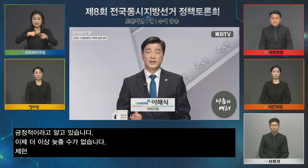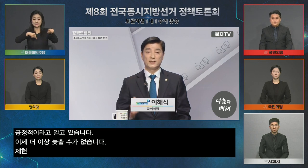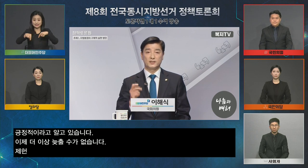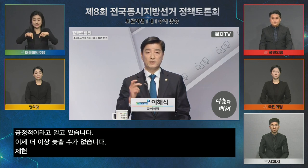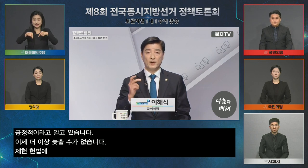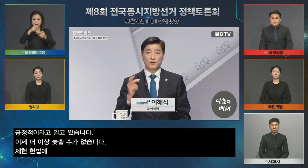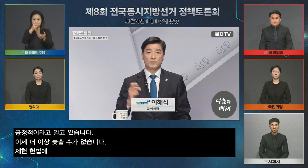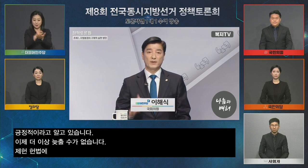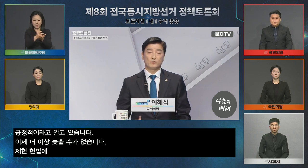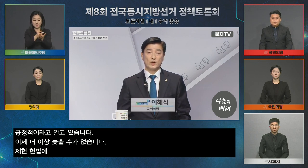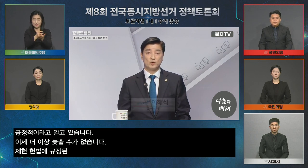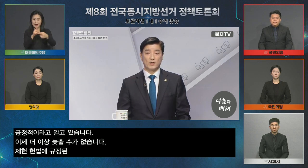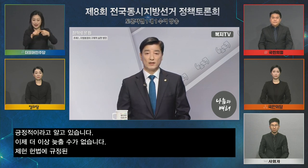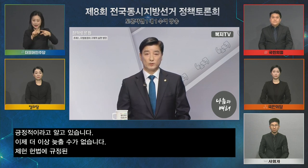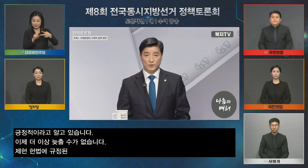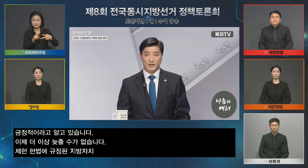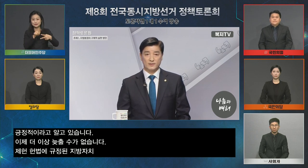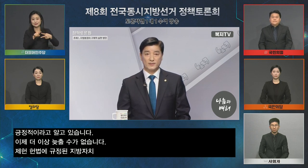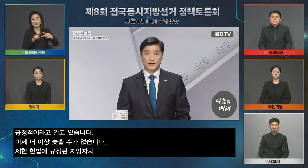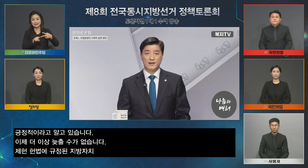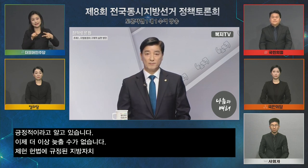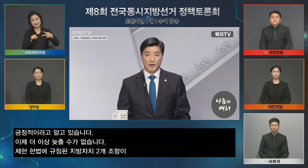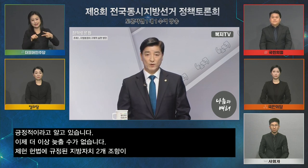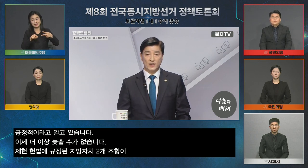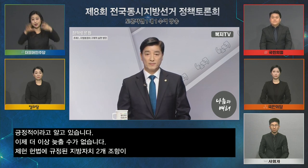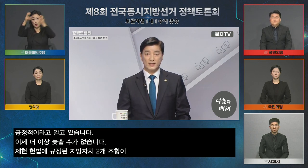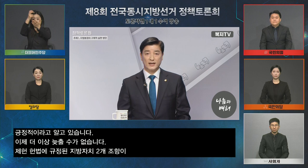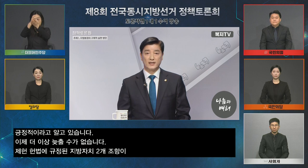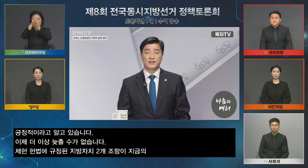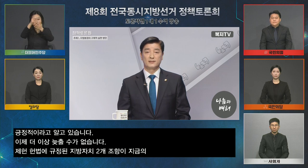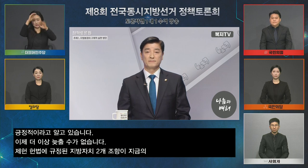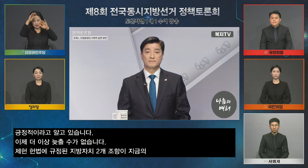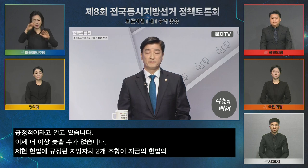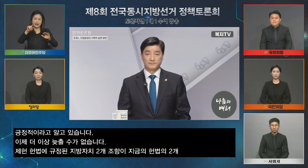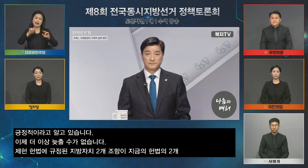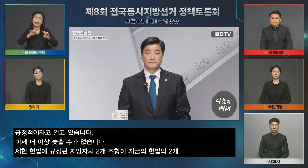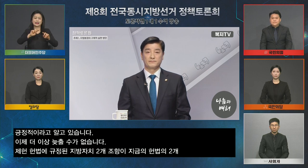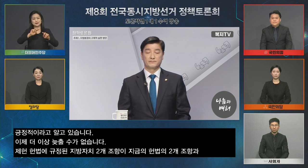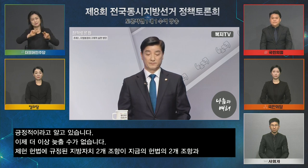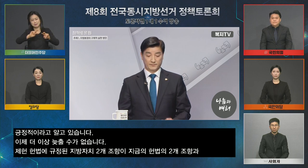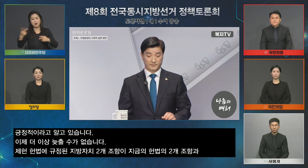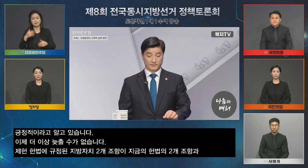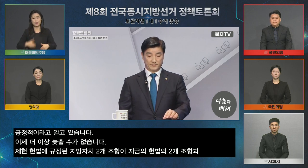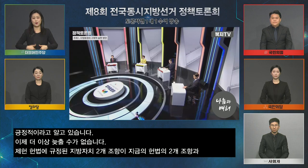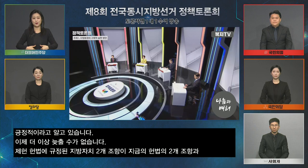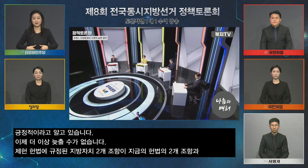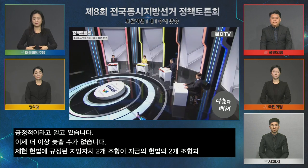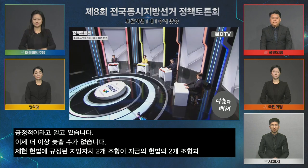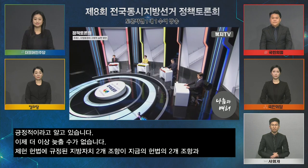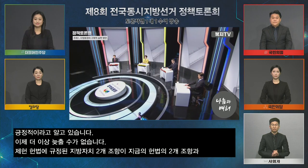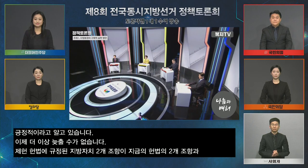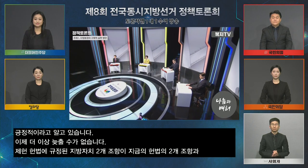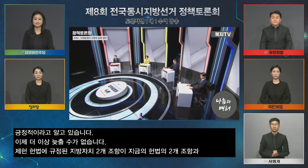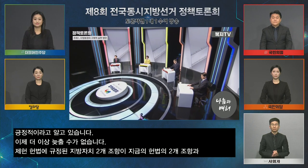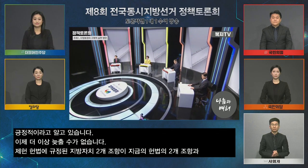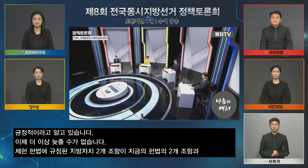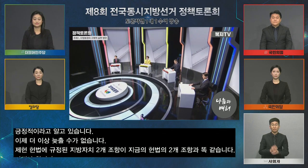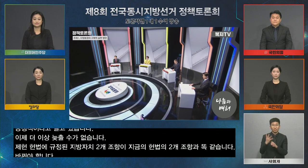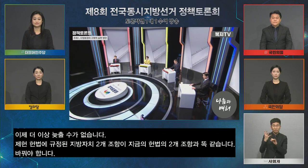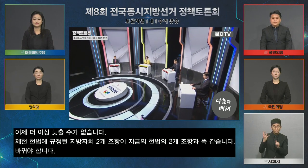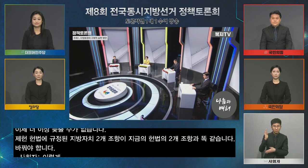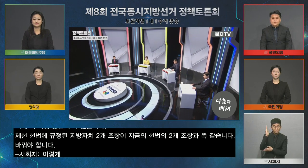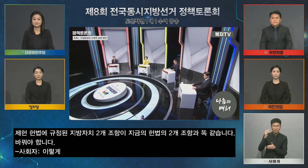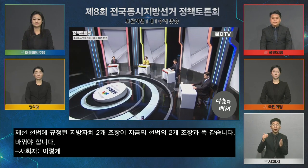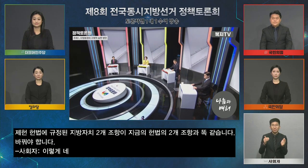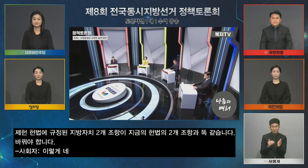조항이 지금의 헌법의 두 개 조항과 똑같습니다. 바꿔야 합니다. 네, 이렇게 네 분의 이야기를 모두